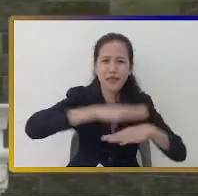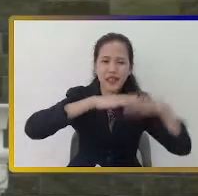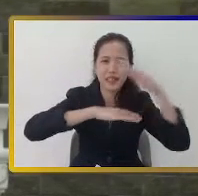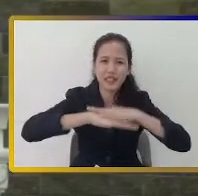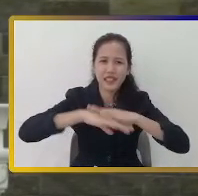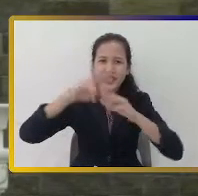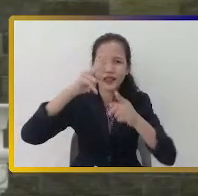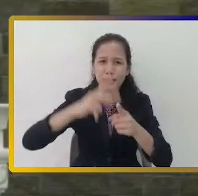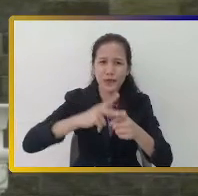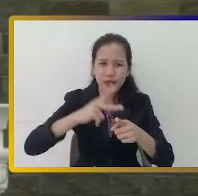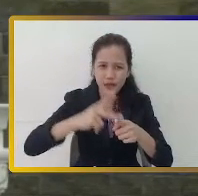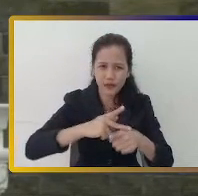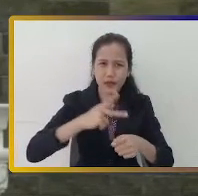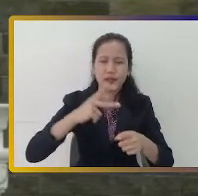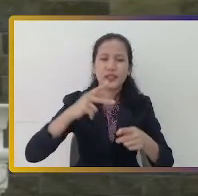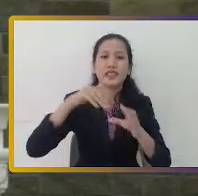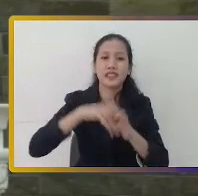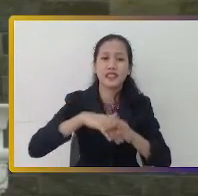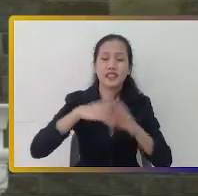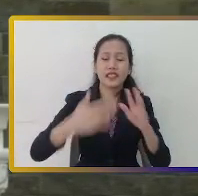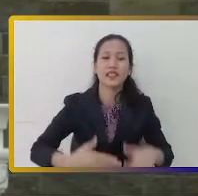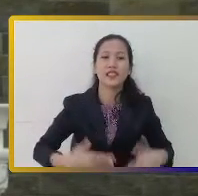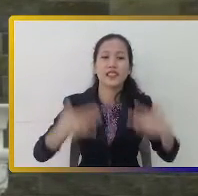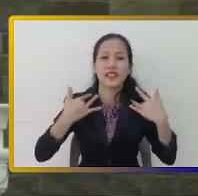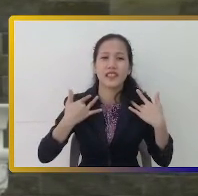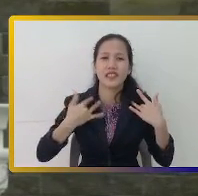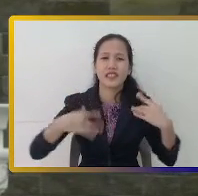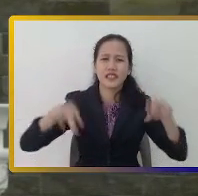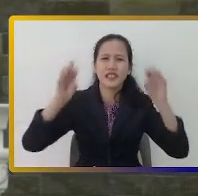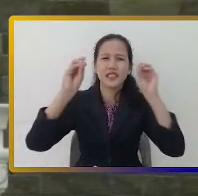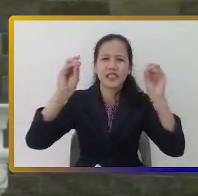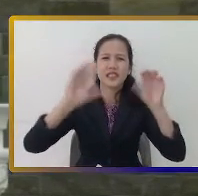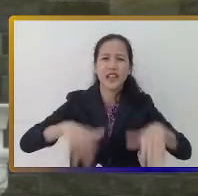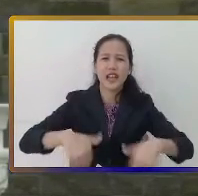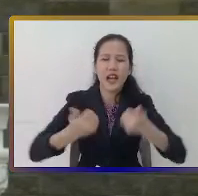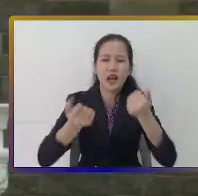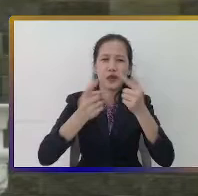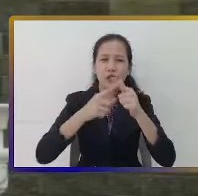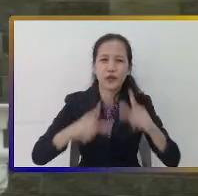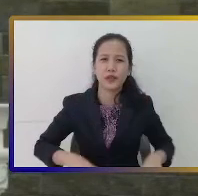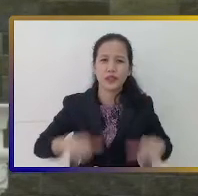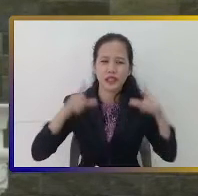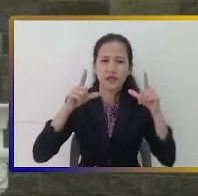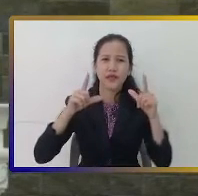ko. Tinuruan niya po kung paano mamuhay bilang isang tao.